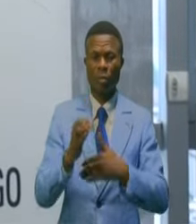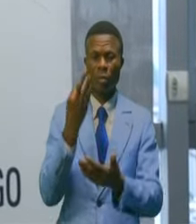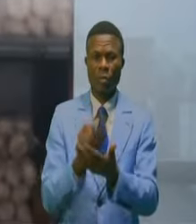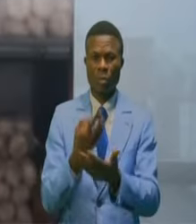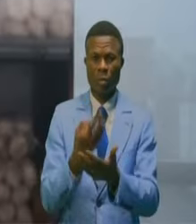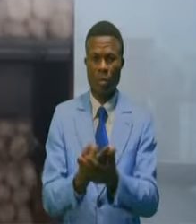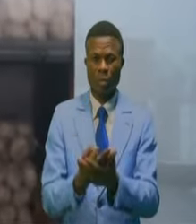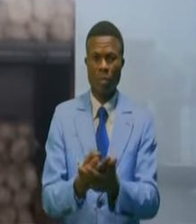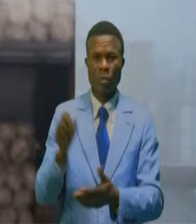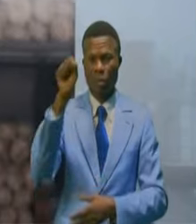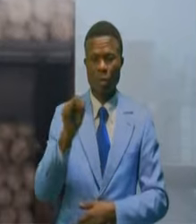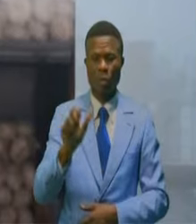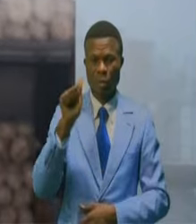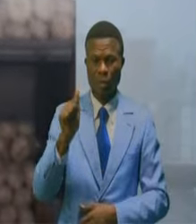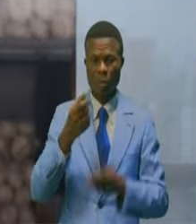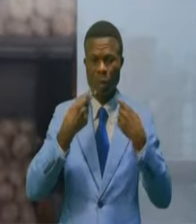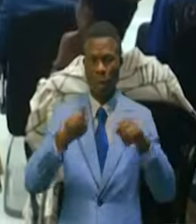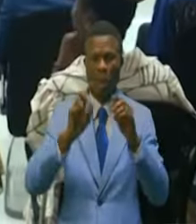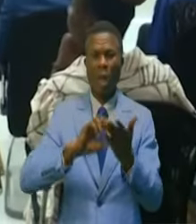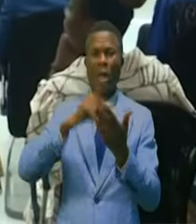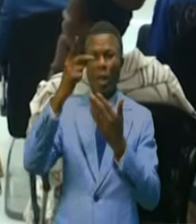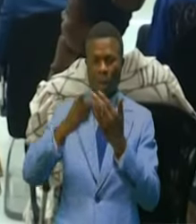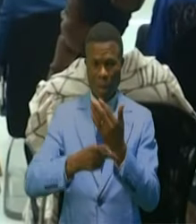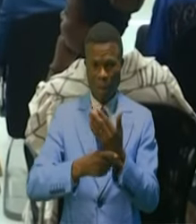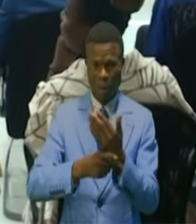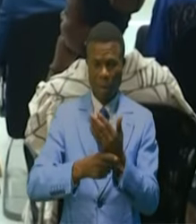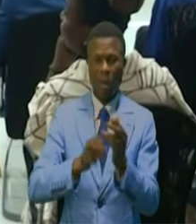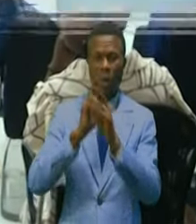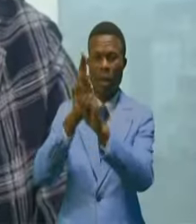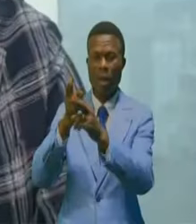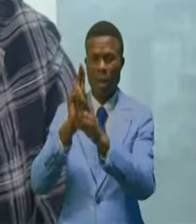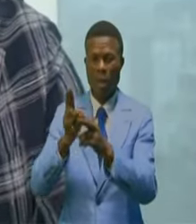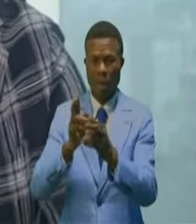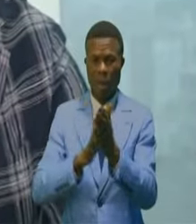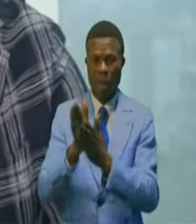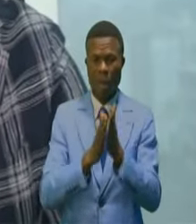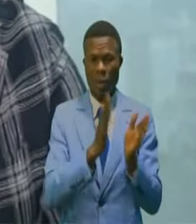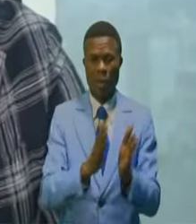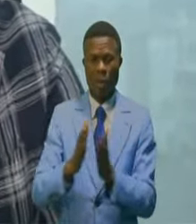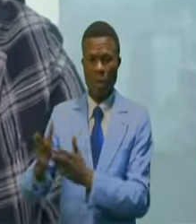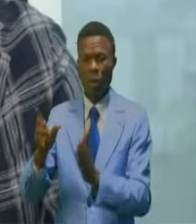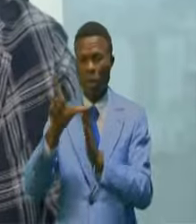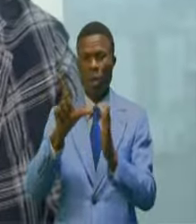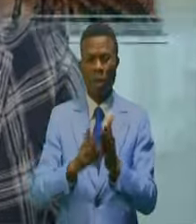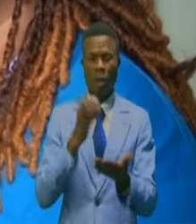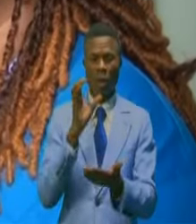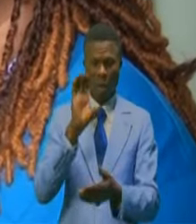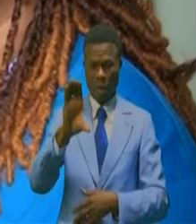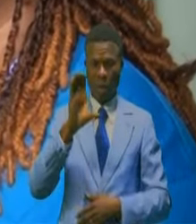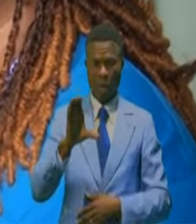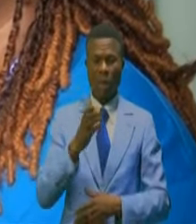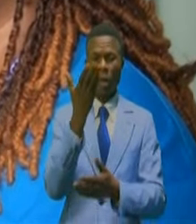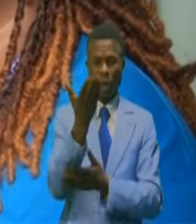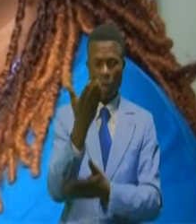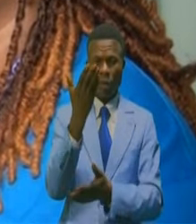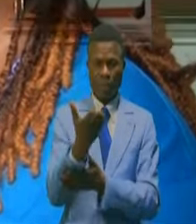financière SA vient de publier son rapport pilier 3, cela conforme aux dispositions de la loi bancaire et aux